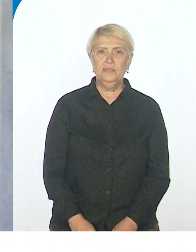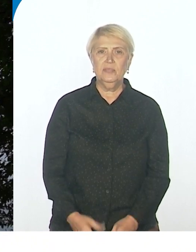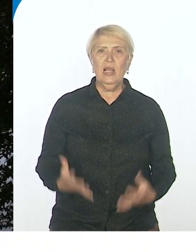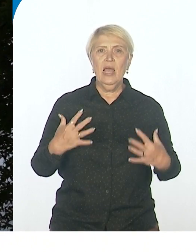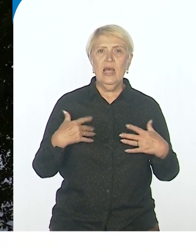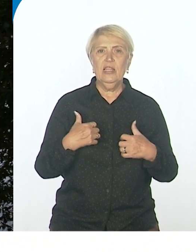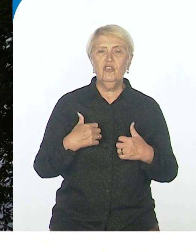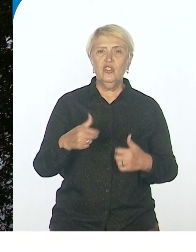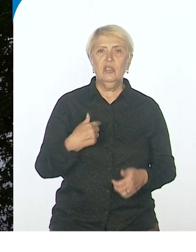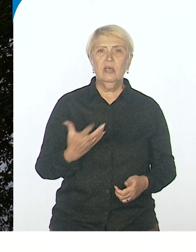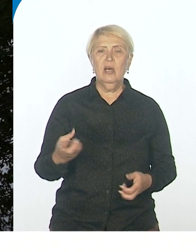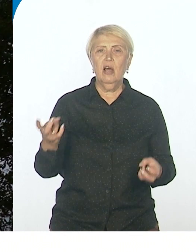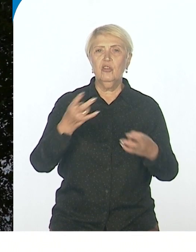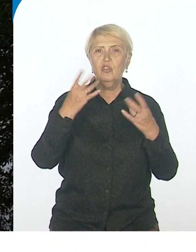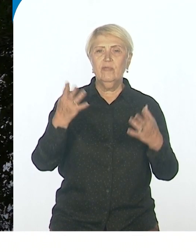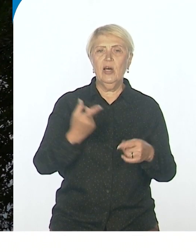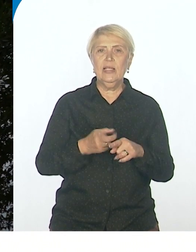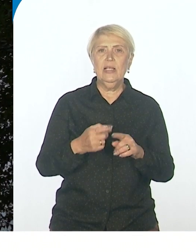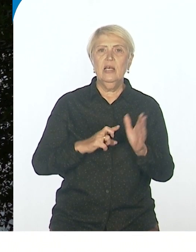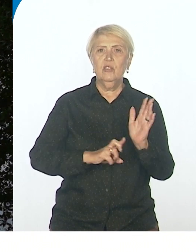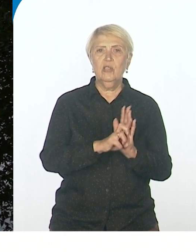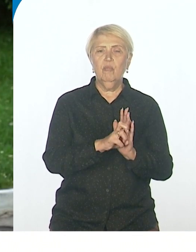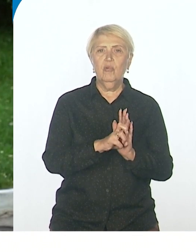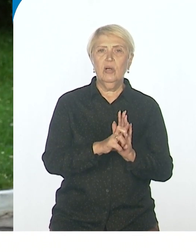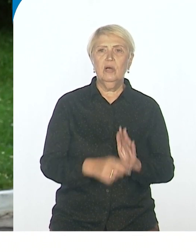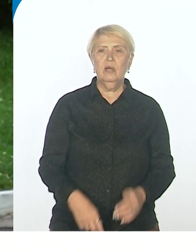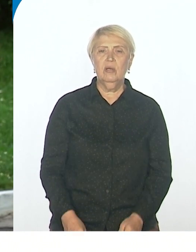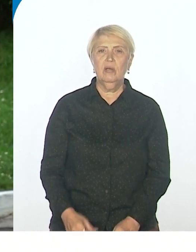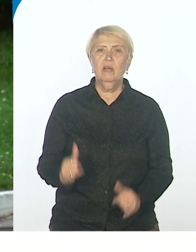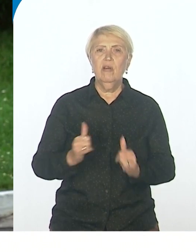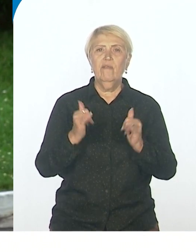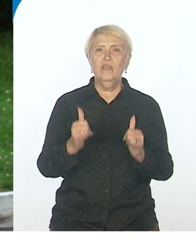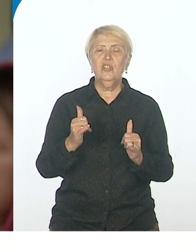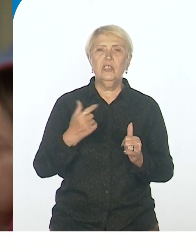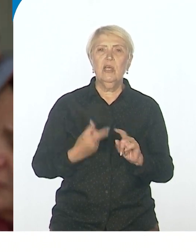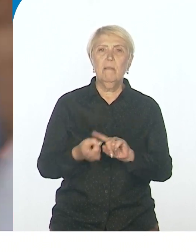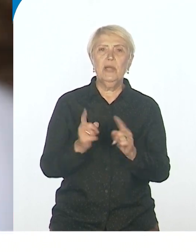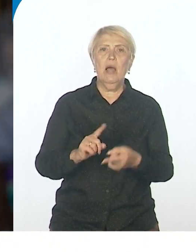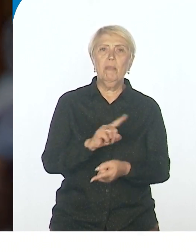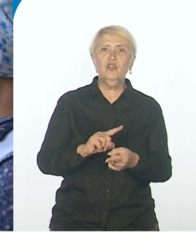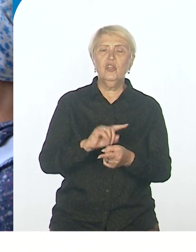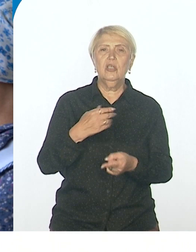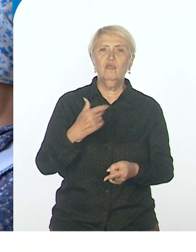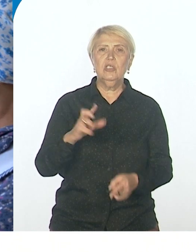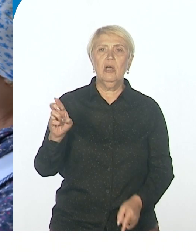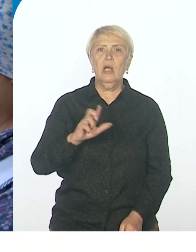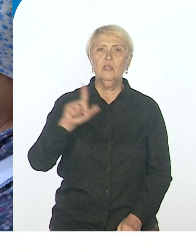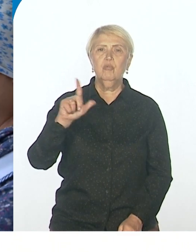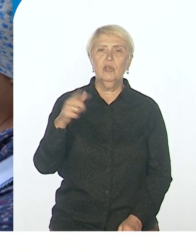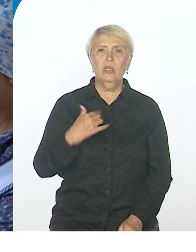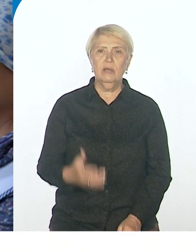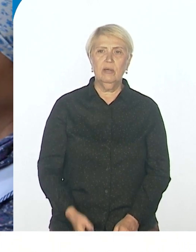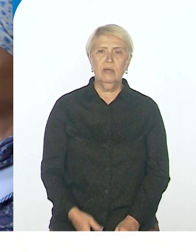надежды. Торжество для Спаса Преображенского собора престольное. В честь Преображения Господня освящен главный храм края. Приход